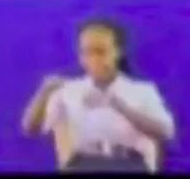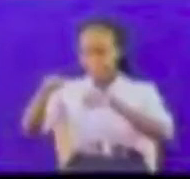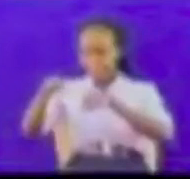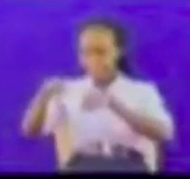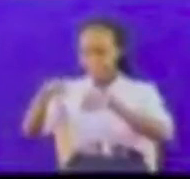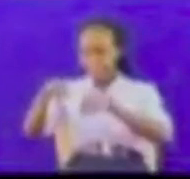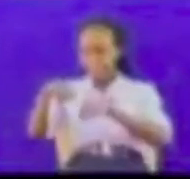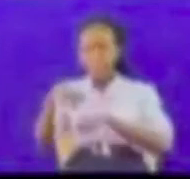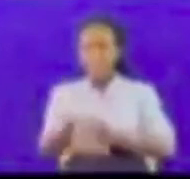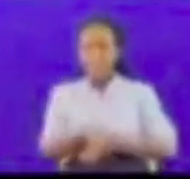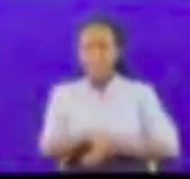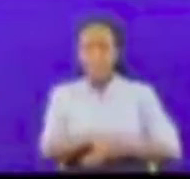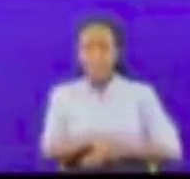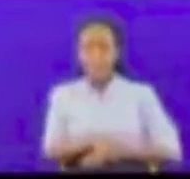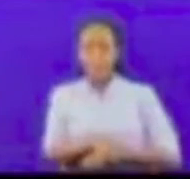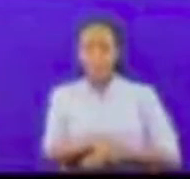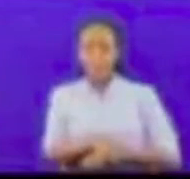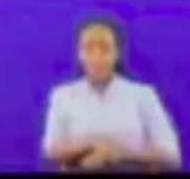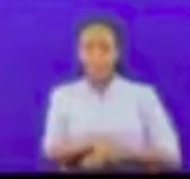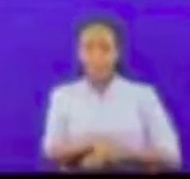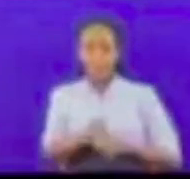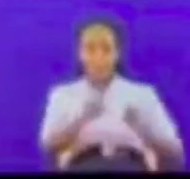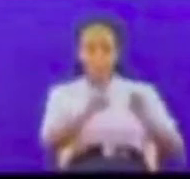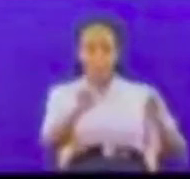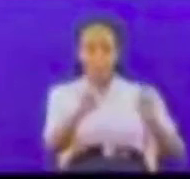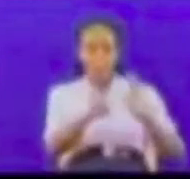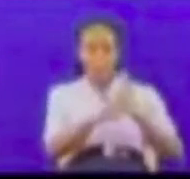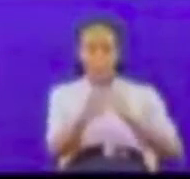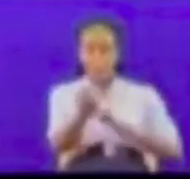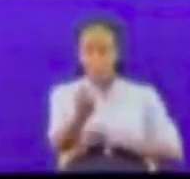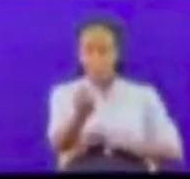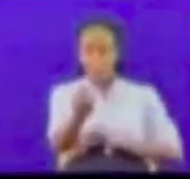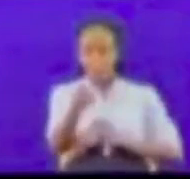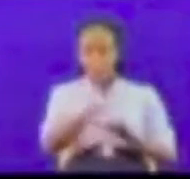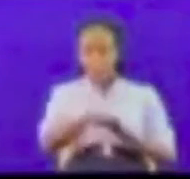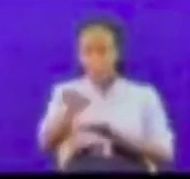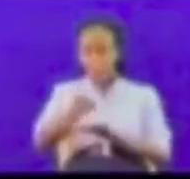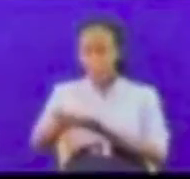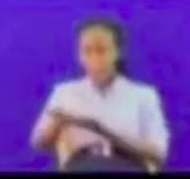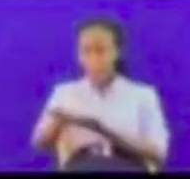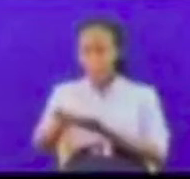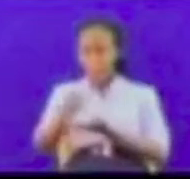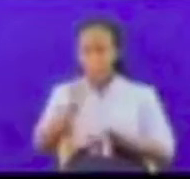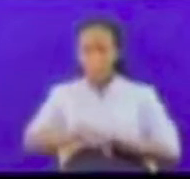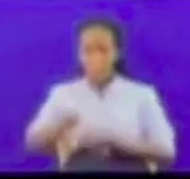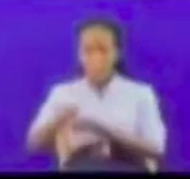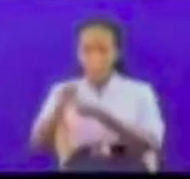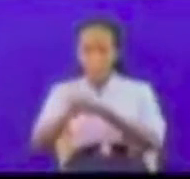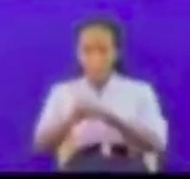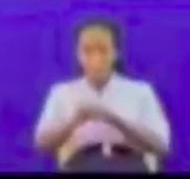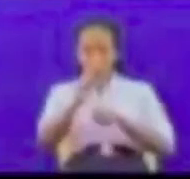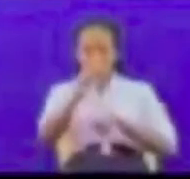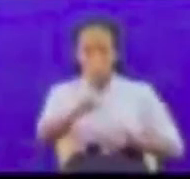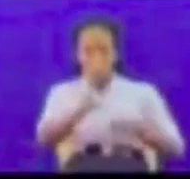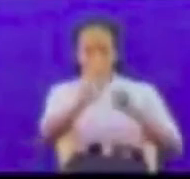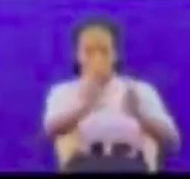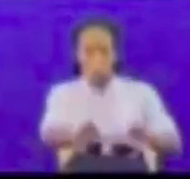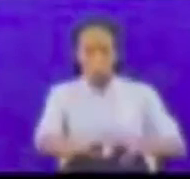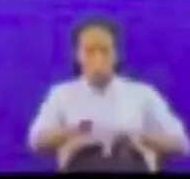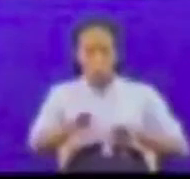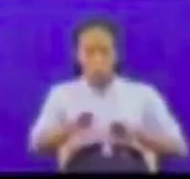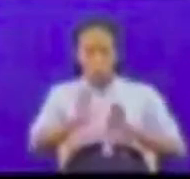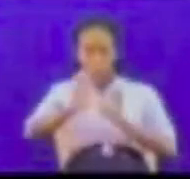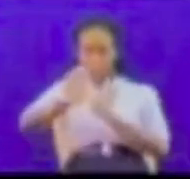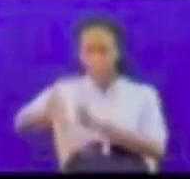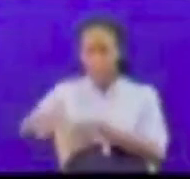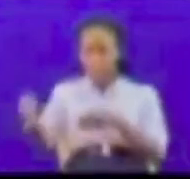Ibara 71 inaorodhesha mambo ambayo kwayo mbunge atakoma kuwa mbunge na ataacha kiti chake cha ubunge.